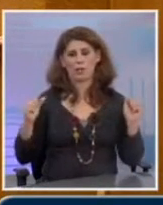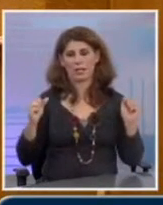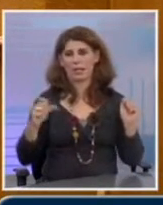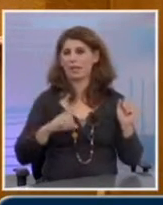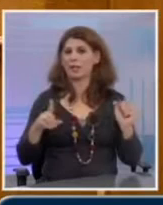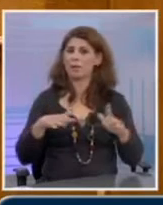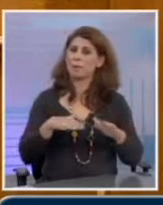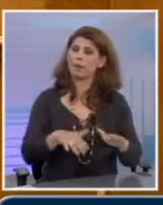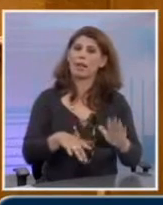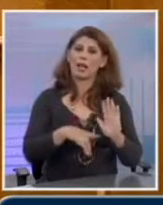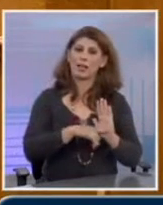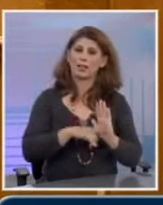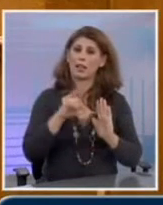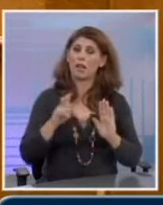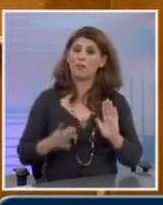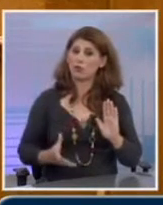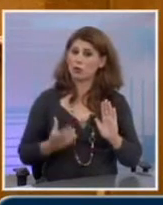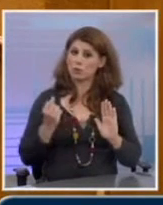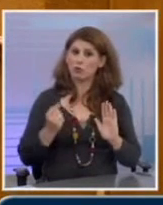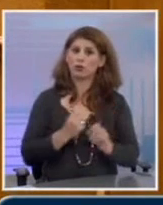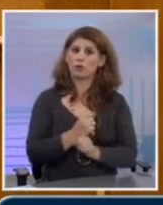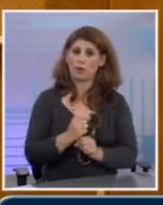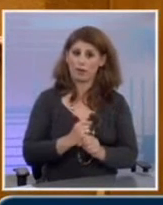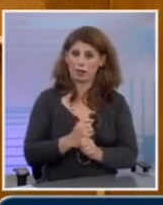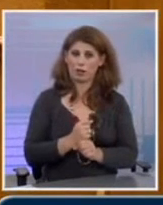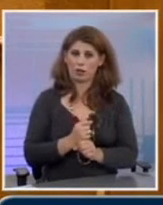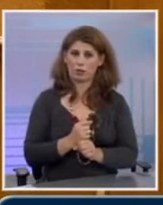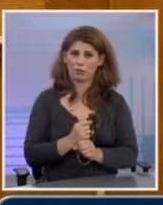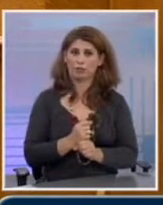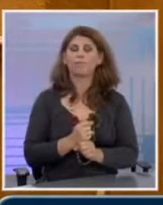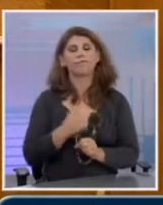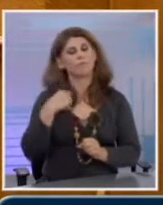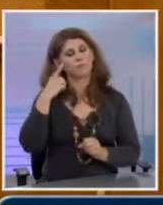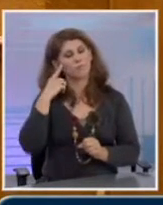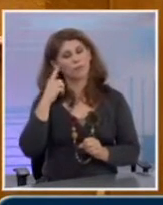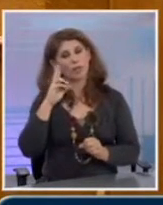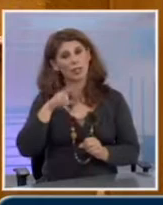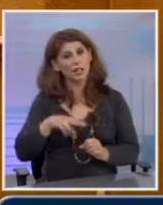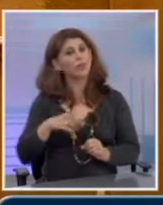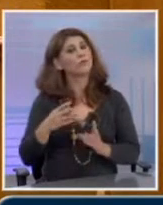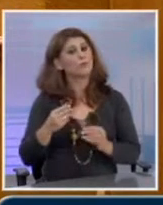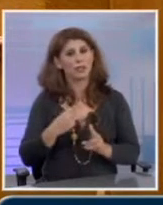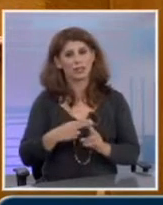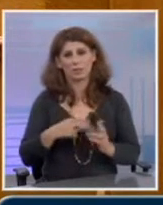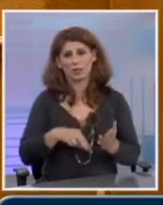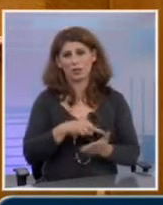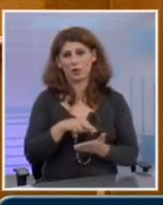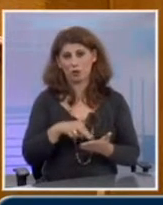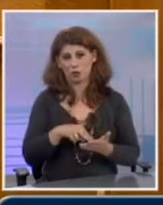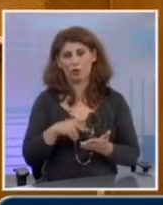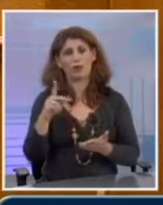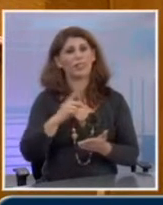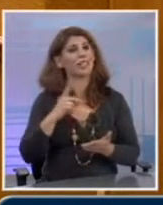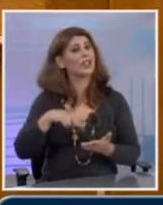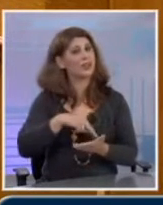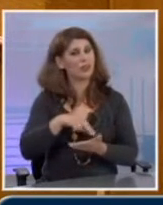αρνητικά τη βιωσιμότητα των φαρμακείων που νομίζω ότι παίζουν, όλοι αναγνωρίζουμε ότι παίζουν ένα πολύ σημαντικό κοινωνικό